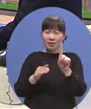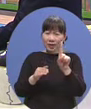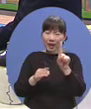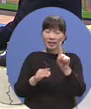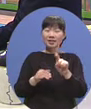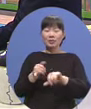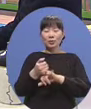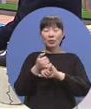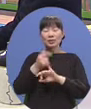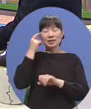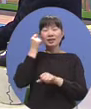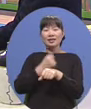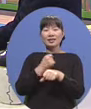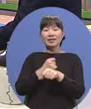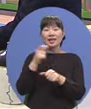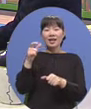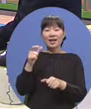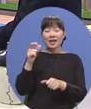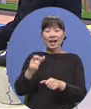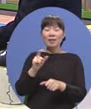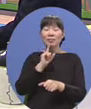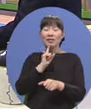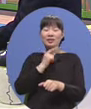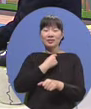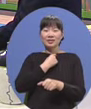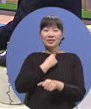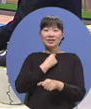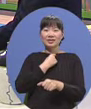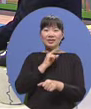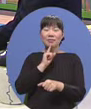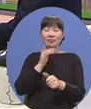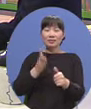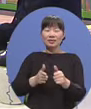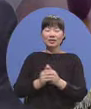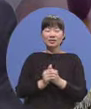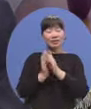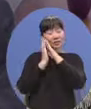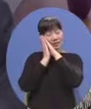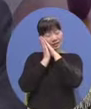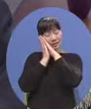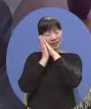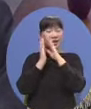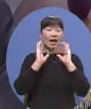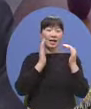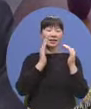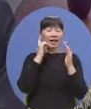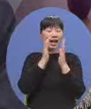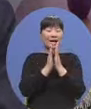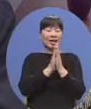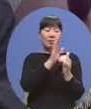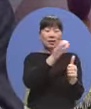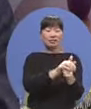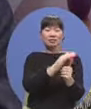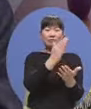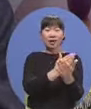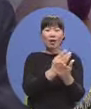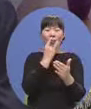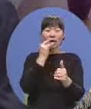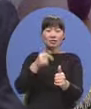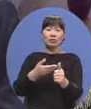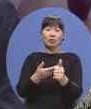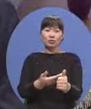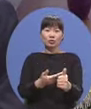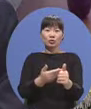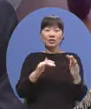꼭 기억해야 된다. 네. 강조하고 싶으신 부분 네. 한번 짚어주세요. 수면은 아이한테 맡기면 안 됩니다. 수면은 항상 엄마가 가르쳐야 되고